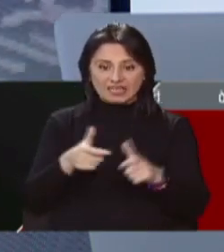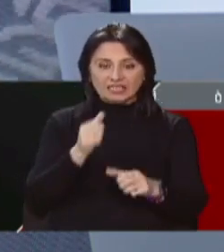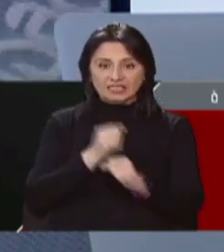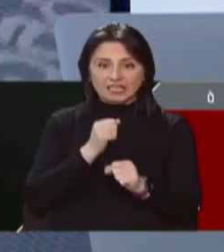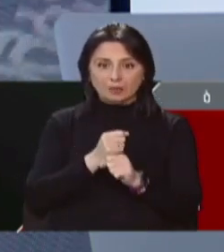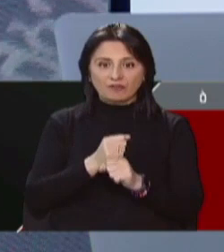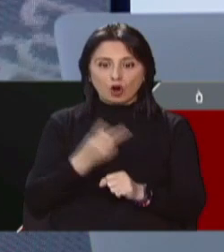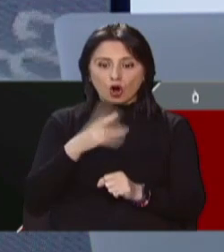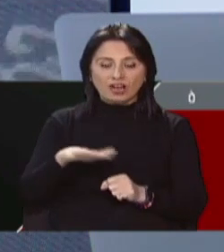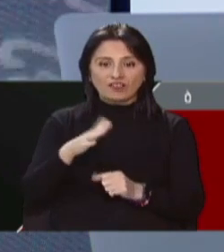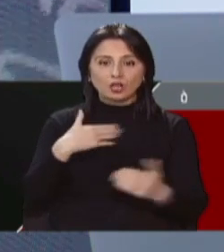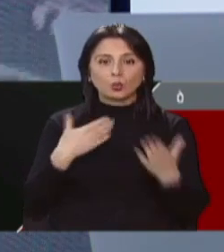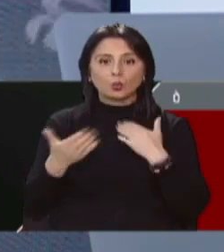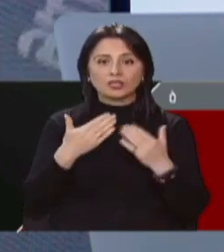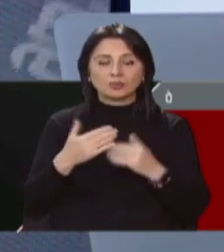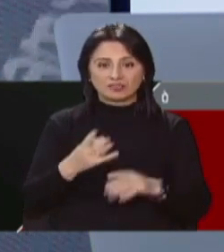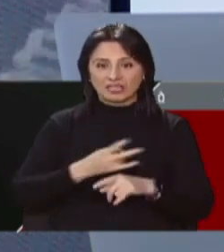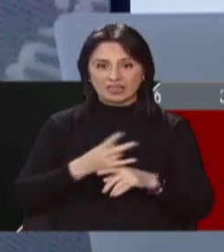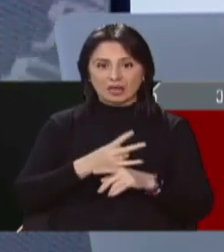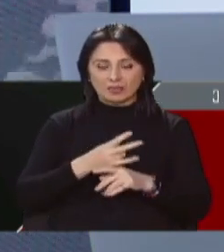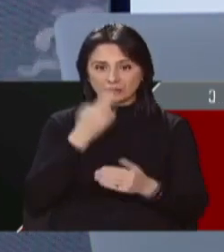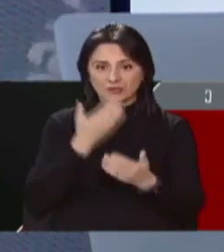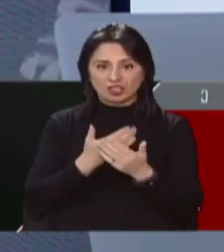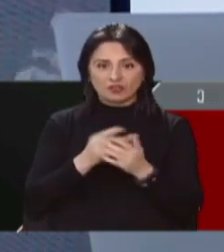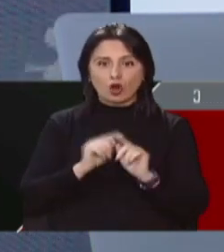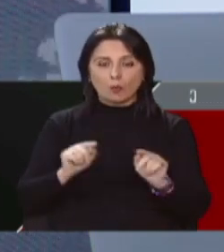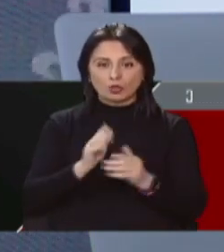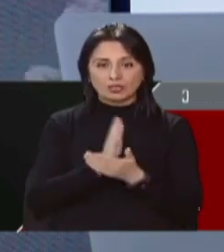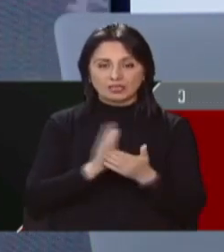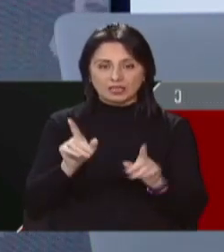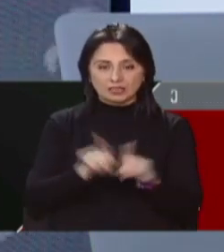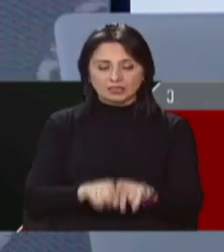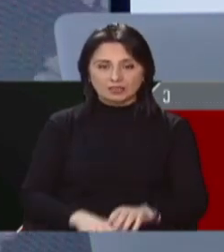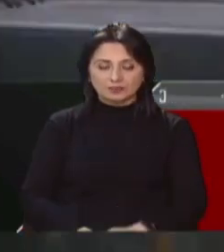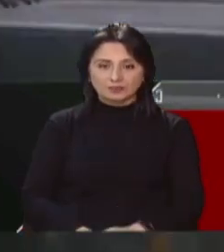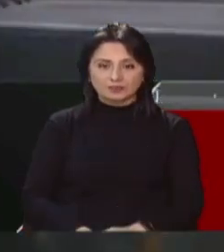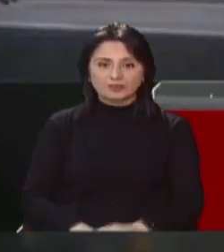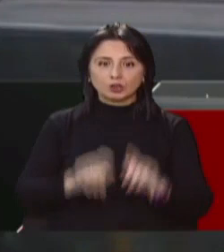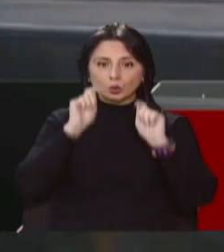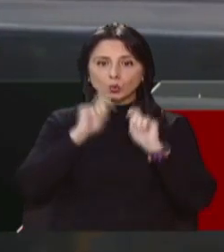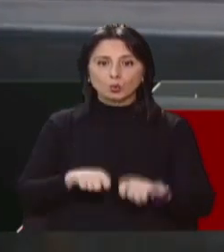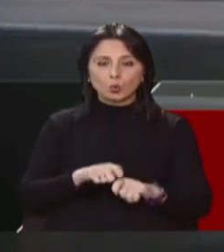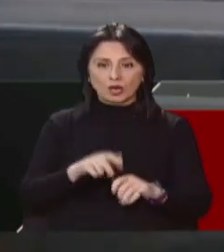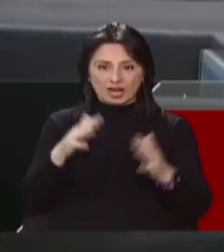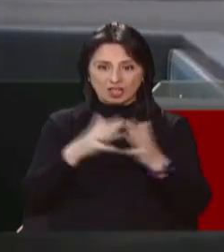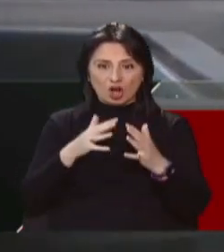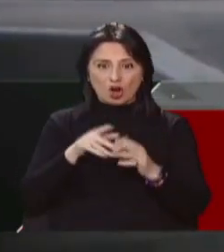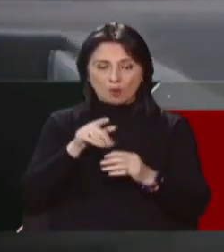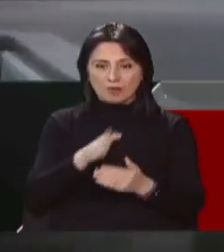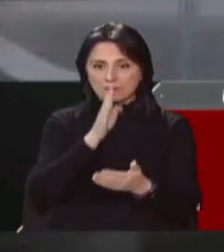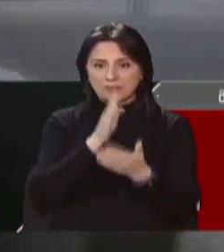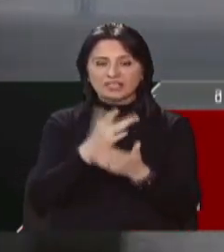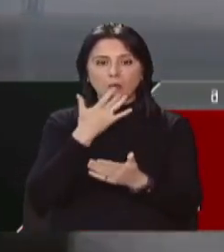დაწესებას ორი ქვეყნის ურთიერთობისთვის დამაზიანებლად მიიჩნევს ოპოზიციის ნაწილიც. Ucrainis frontis khazidan gakhsneli